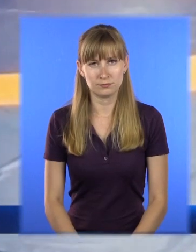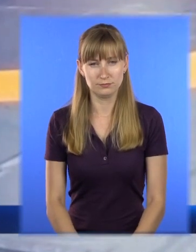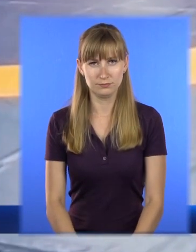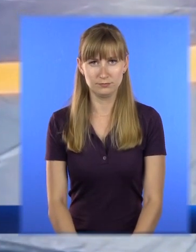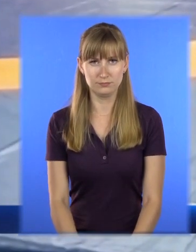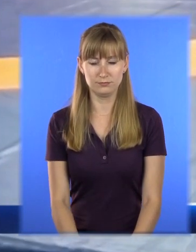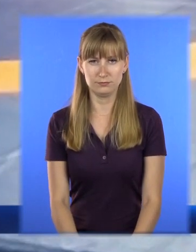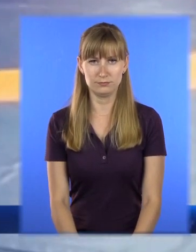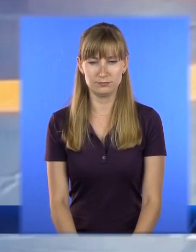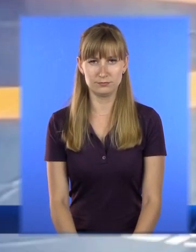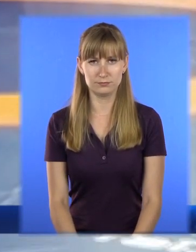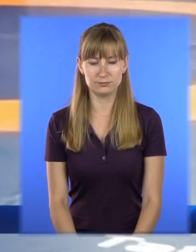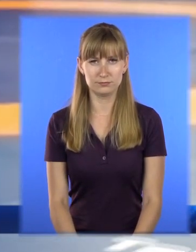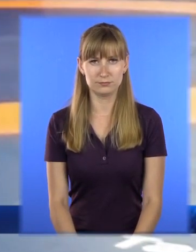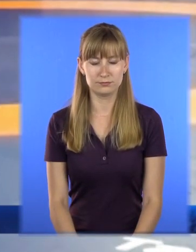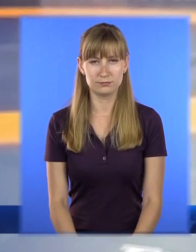перепрыгни, давай!